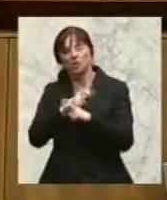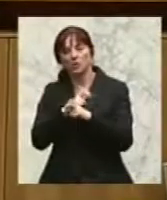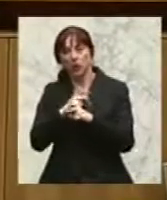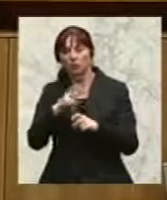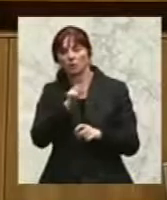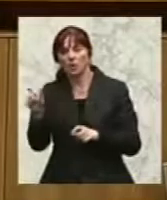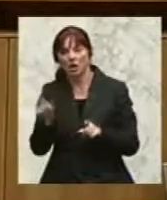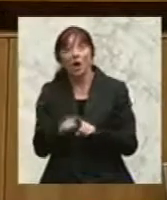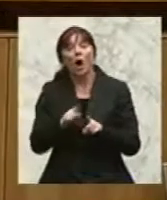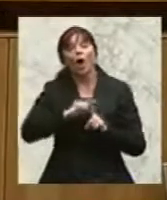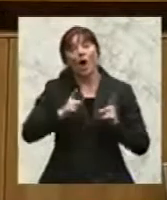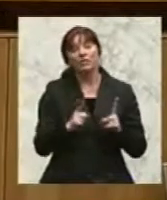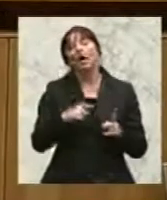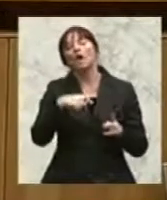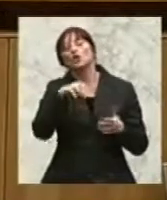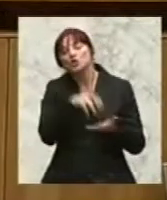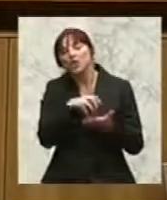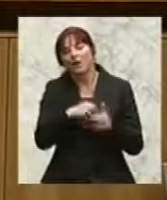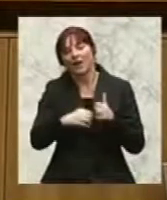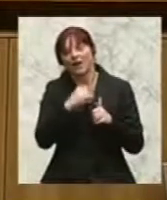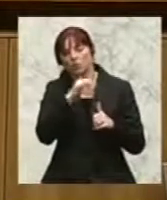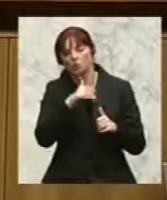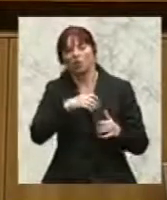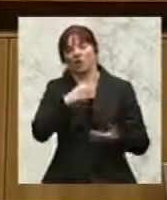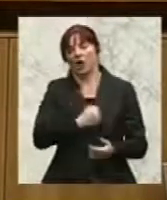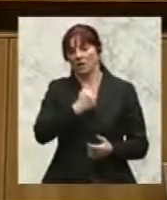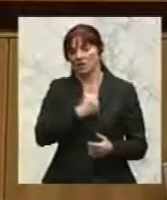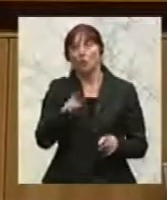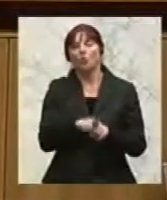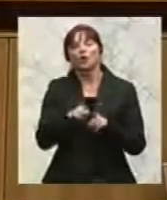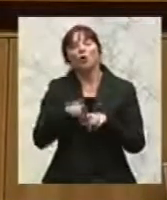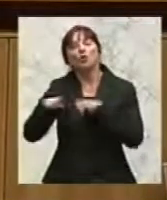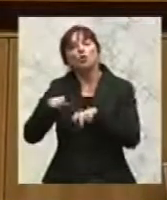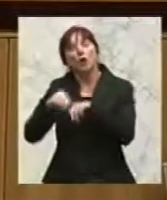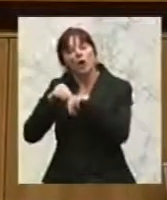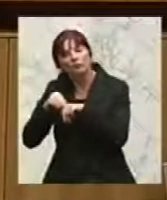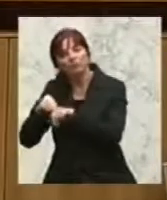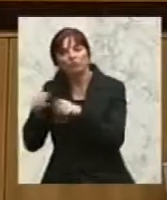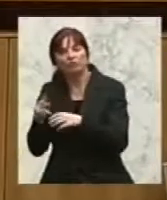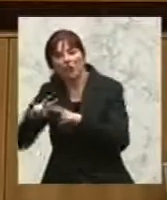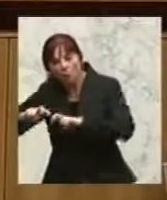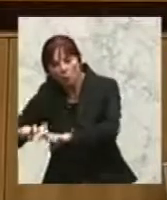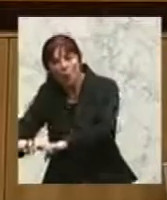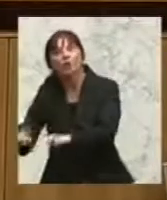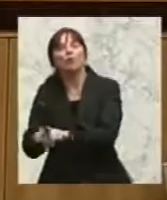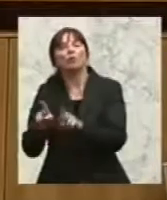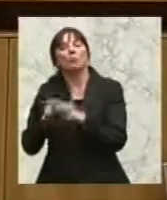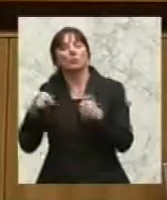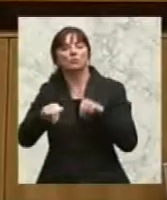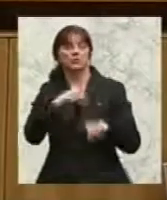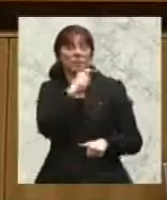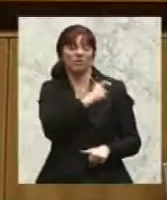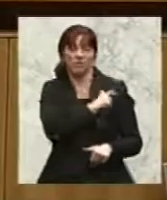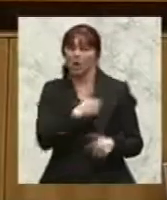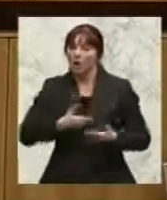in Graz und ein Mitarbeiter zum Leiter der Steuerfahndung im Bundesministerium für Finanzen. Ich freue mich über die Karrieren der Mitarbeiterinnen,